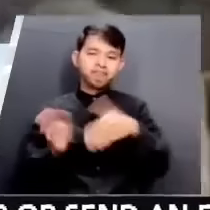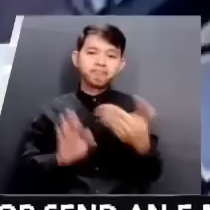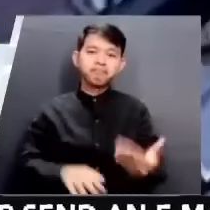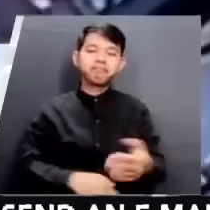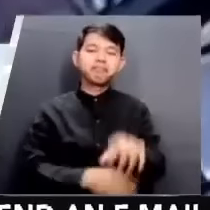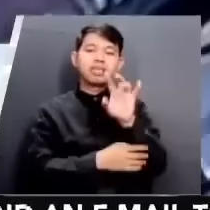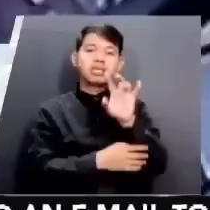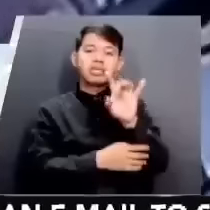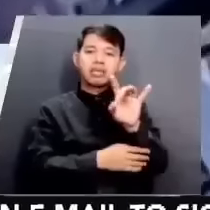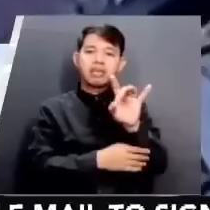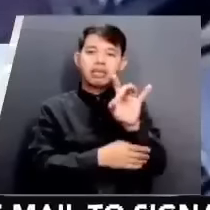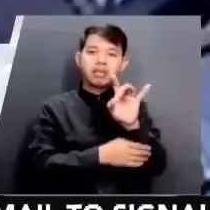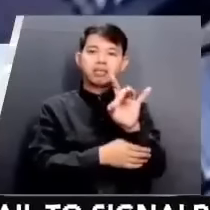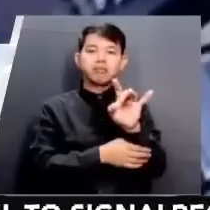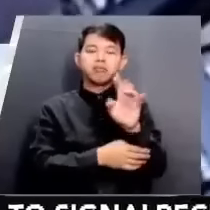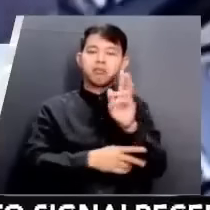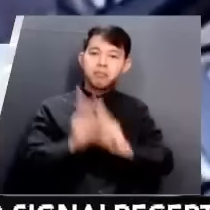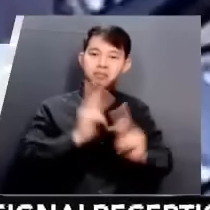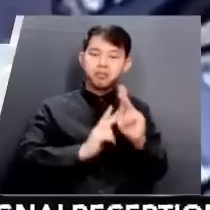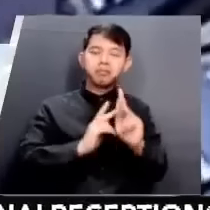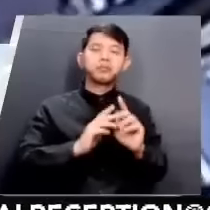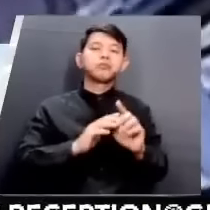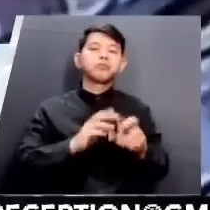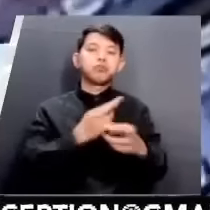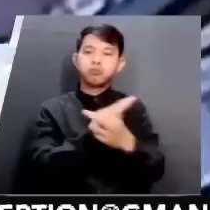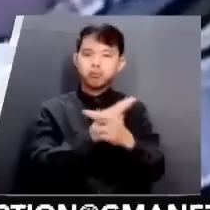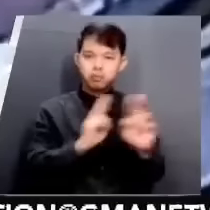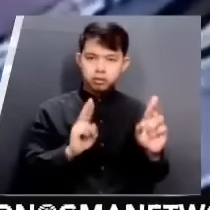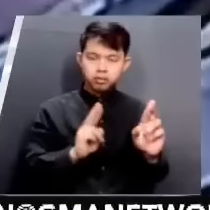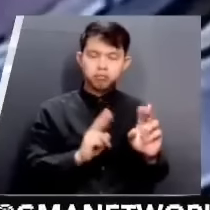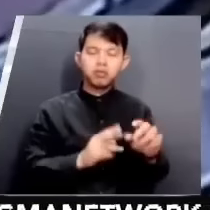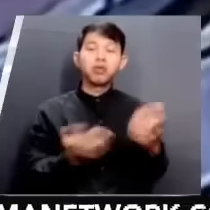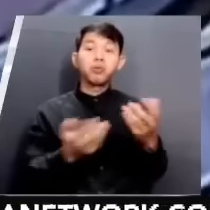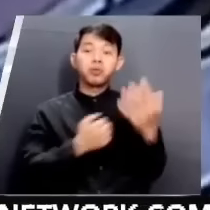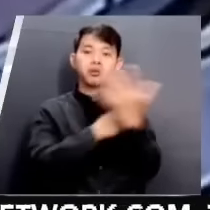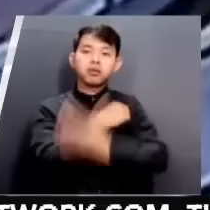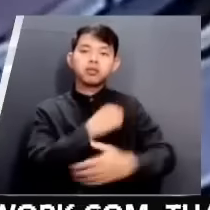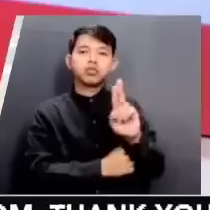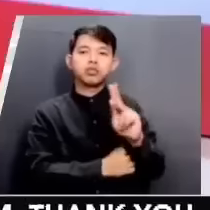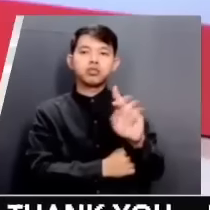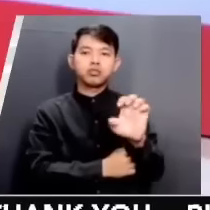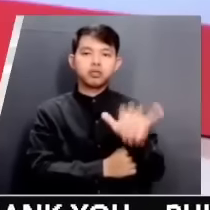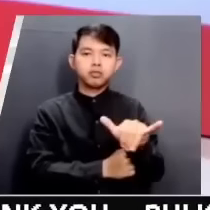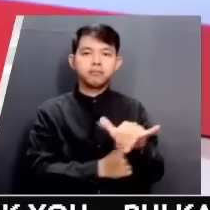Iniimbestigahan pa ang sanhi ng pagguho ng gusali.